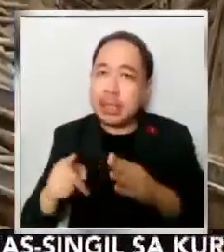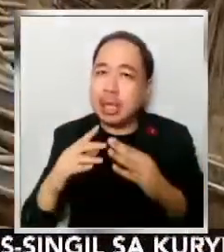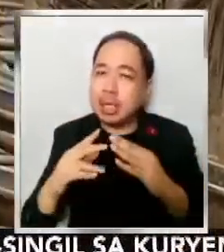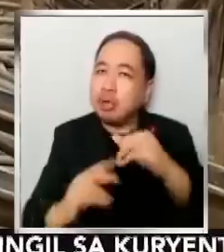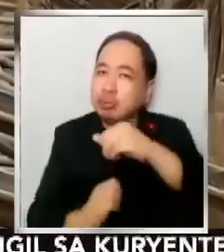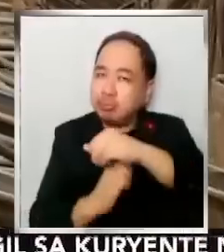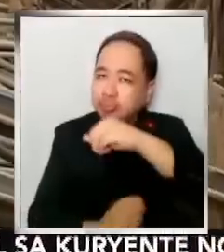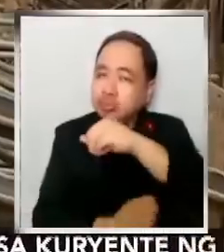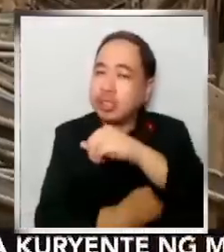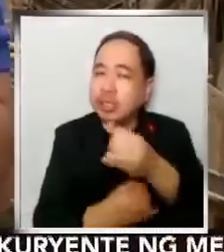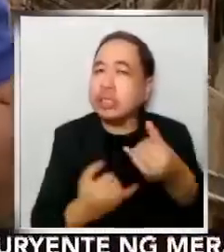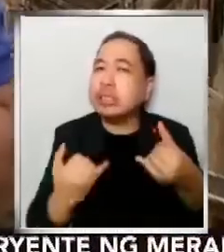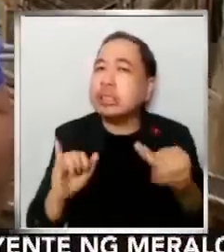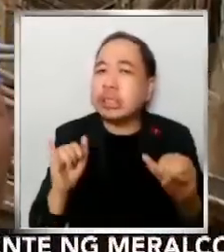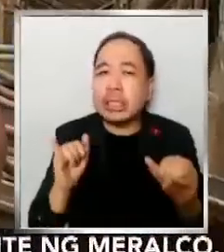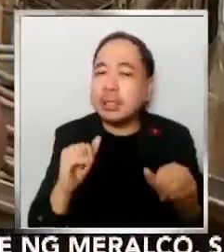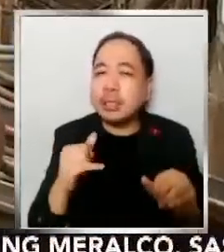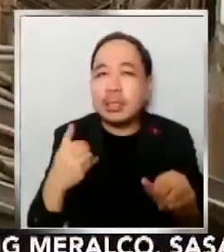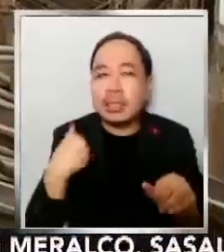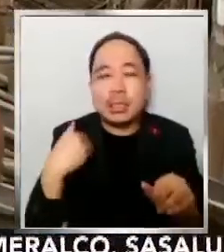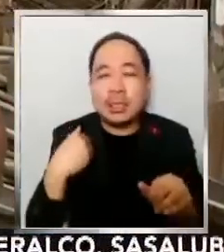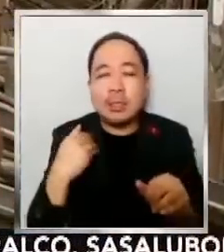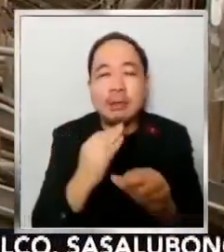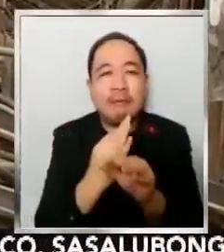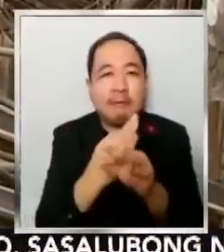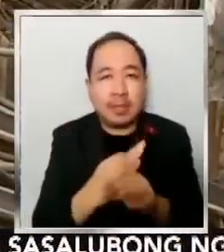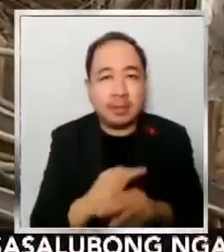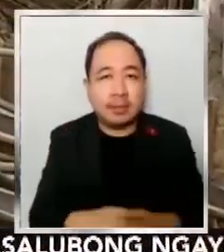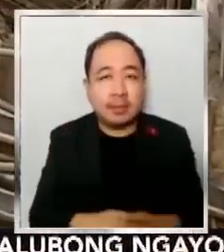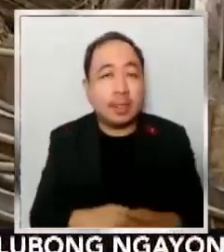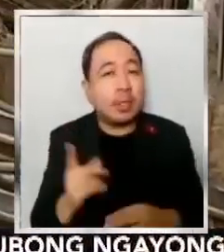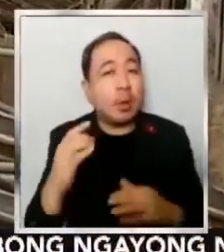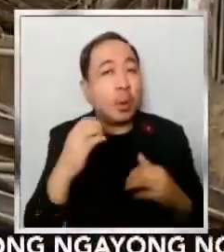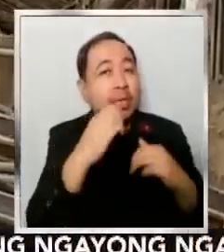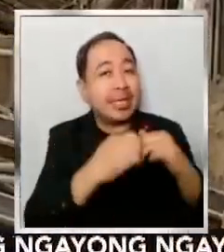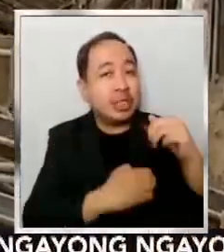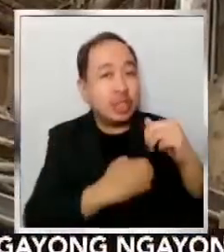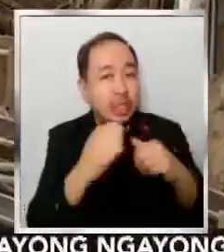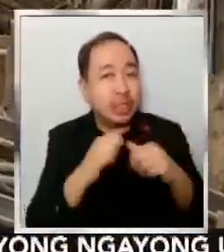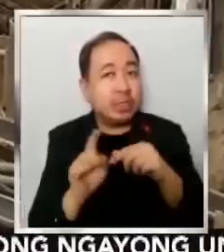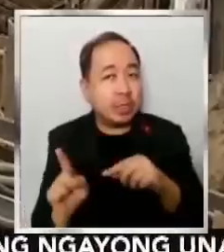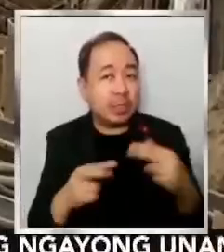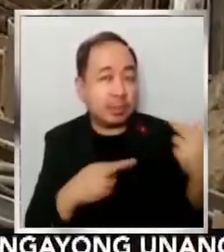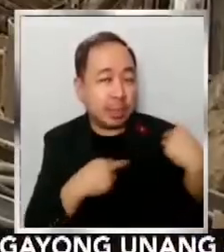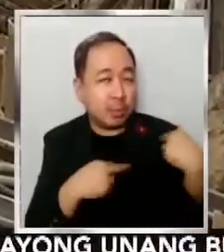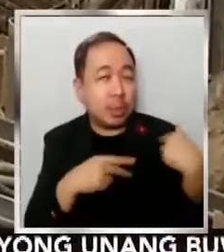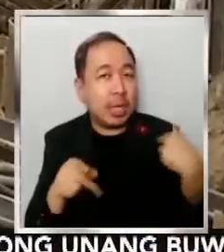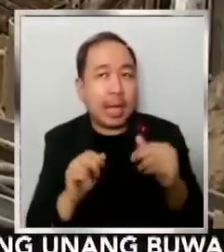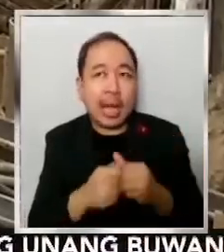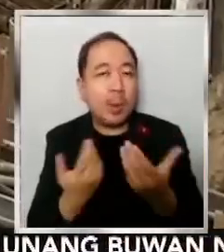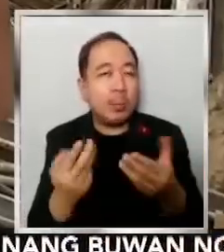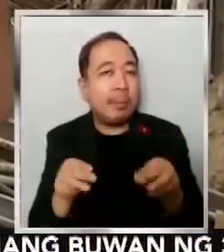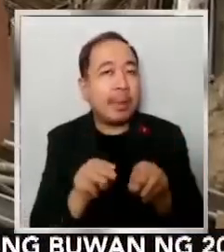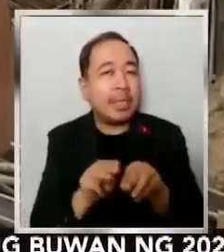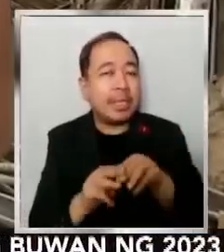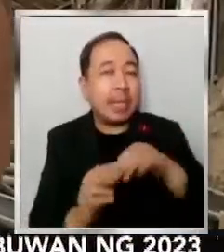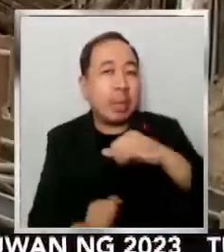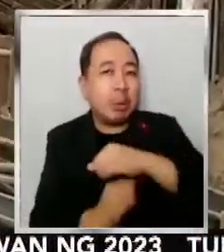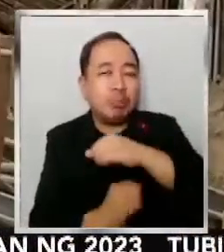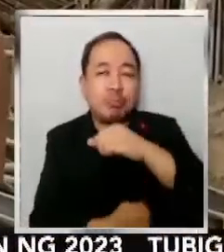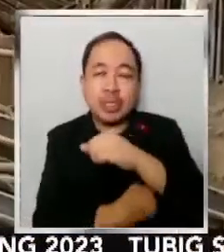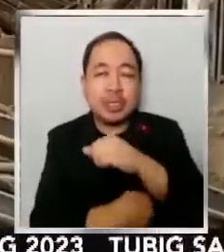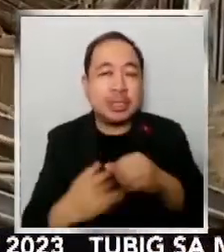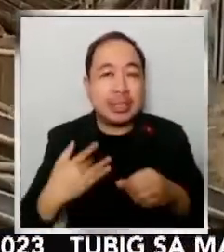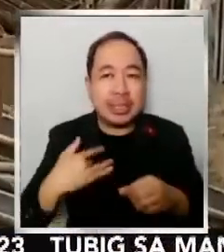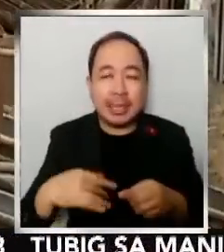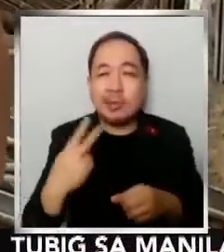daw sila na-observe. Ayon sa engineers on site na nakausap natin, ang design nitong Marikina Bridge ay dalawang approach, o